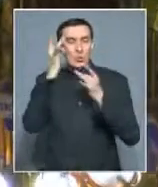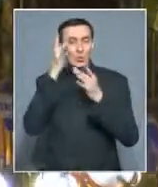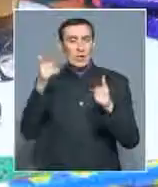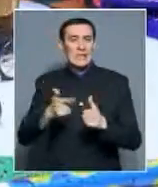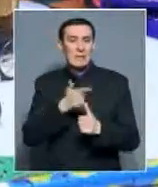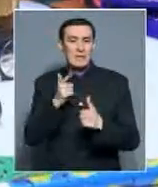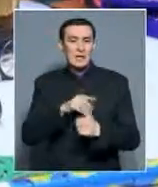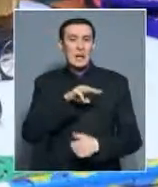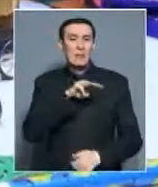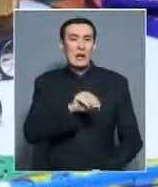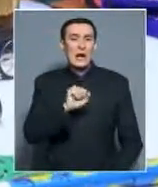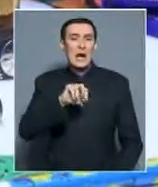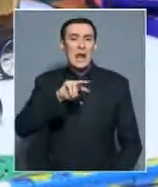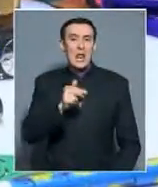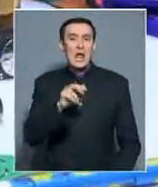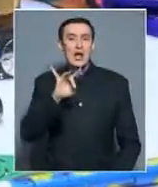мухаммеда olx рашида